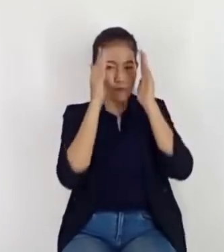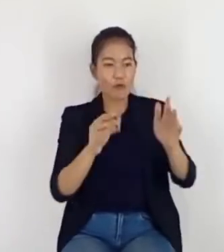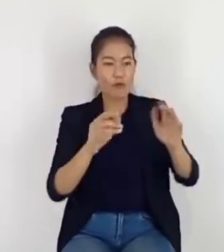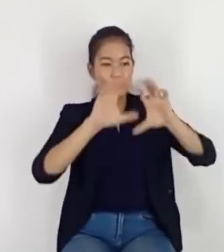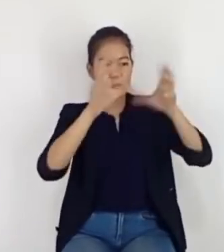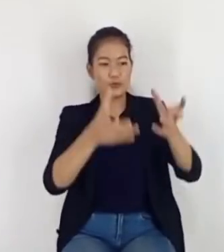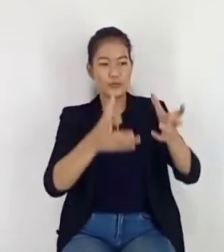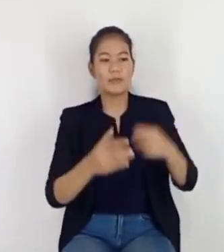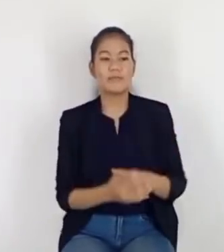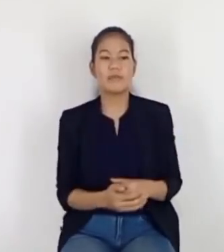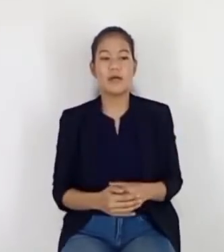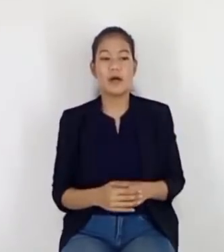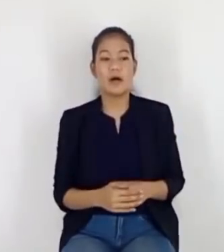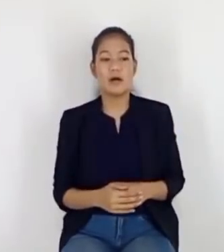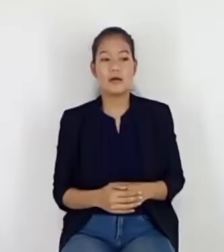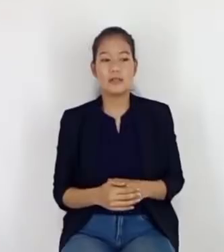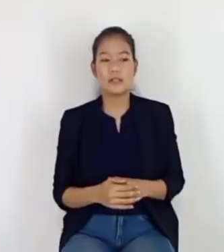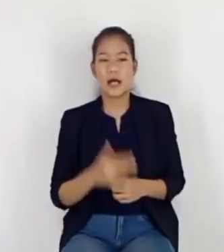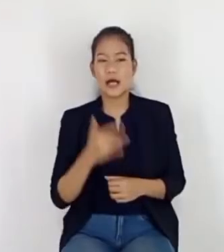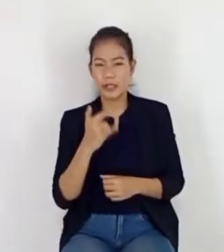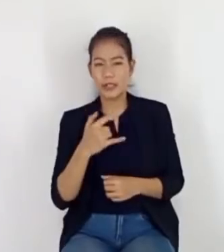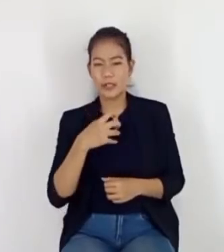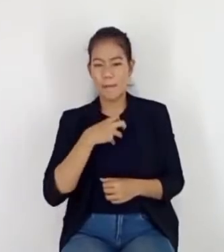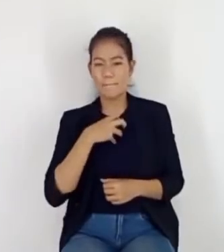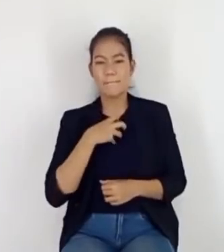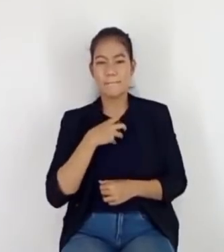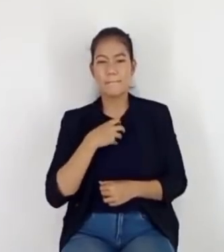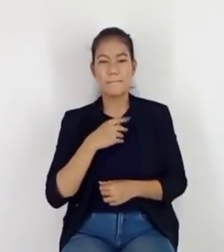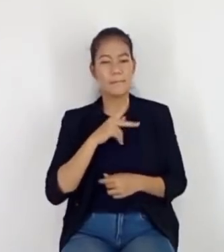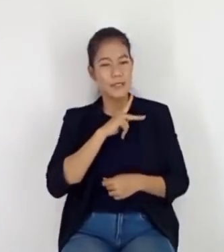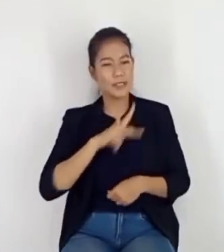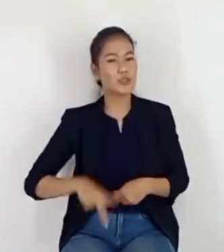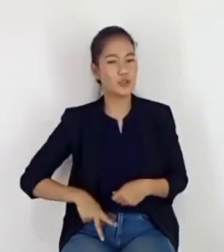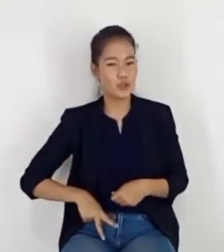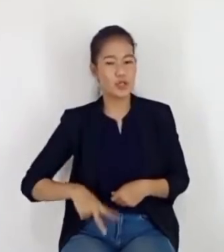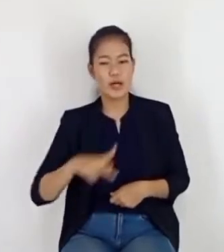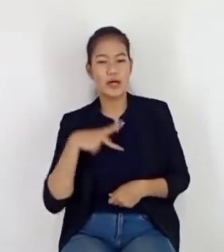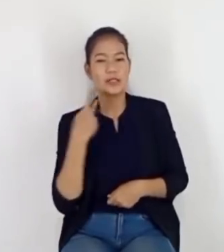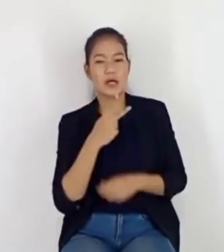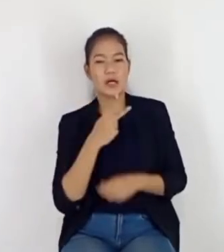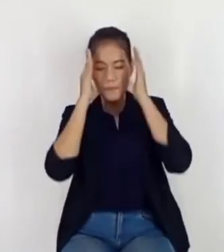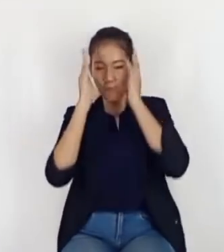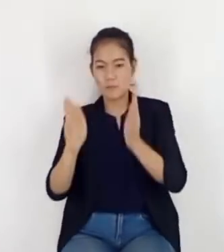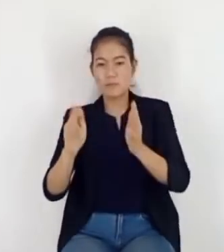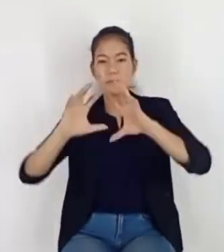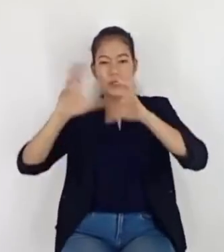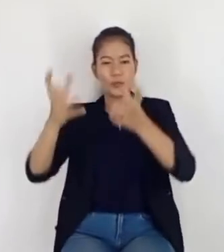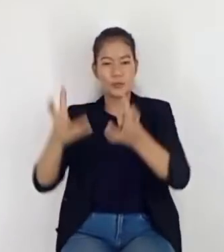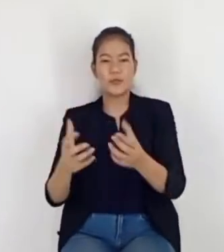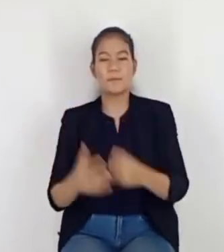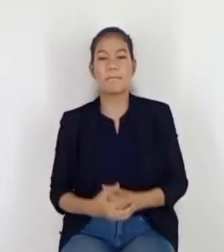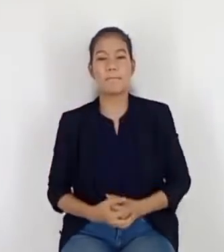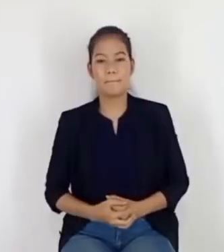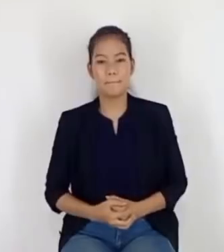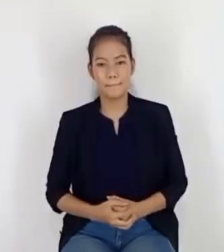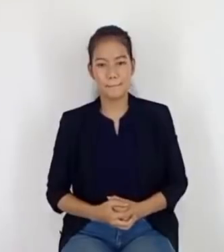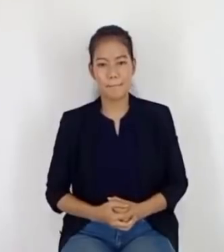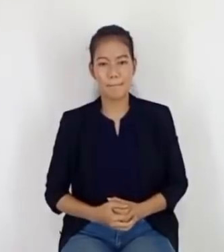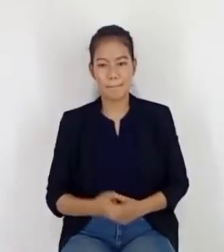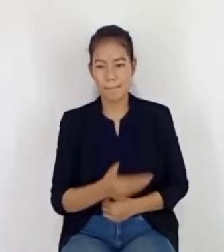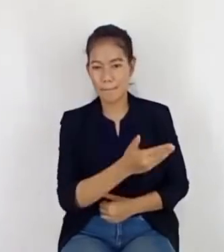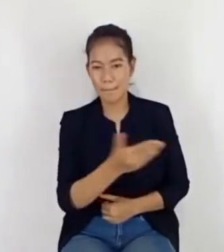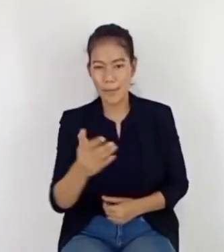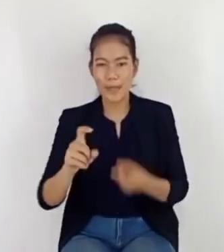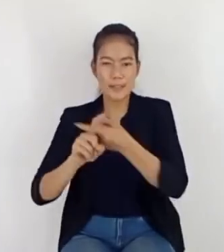kepada dunia. Dengan tetap berpegang pada Kristus, kami mengarahkan pandangan kami kepada dunia.